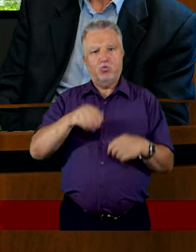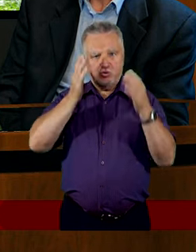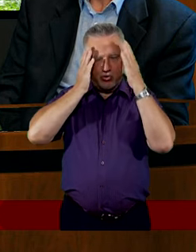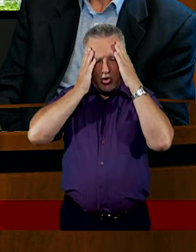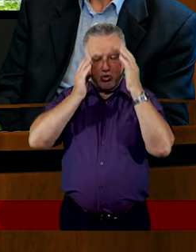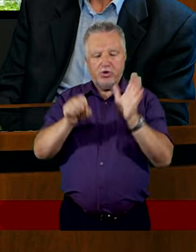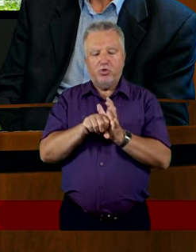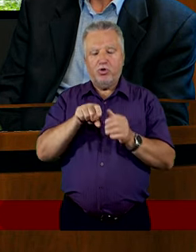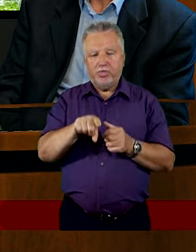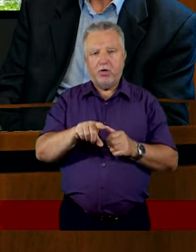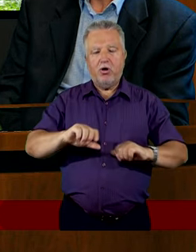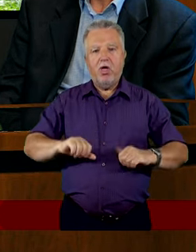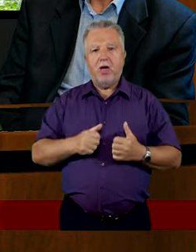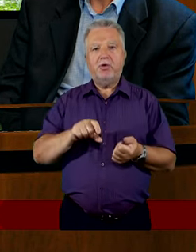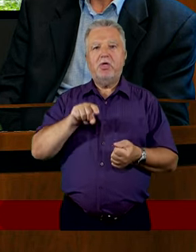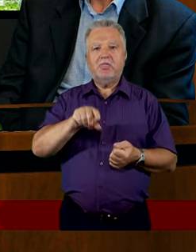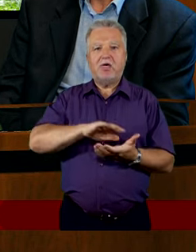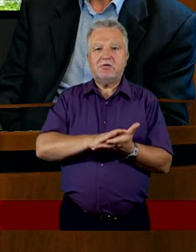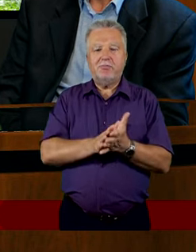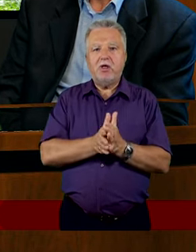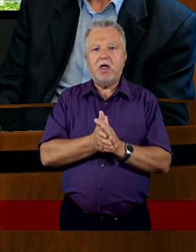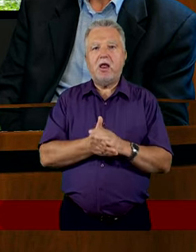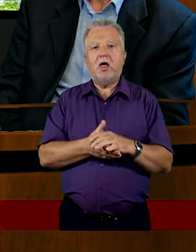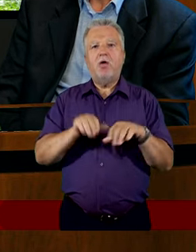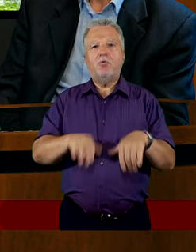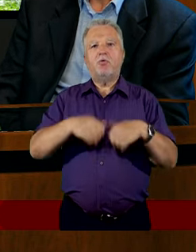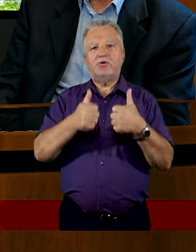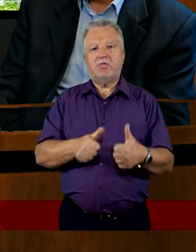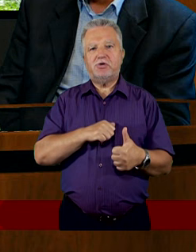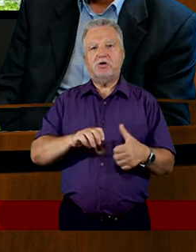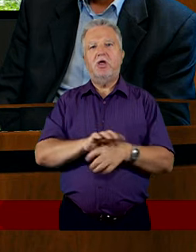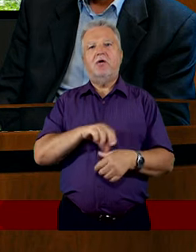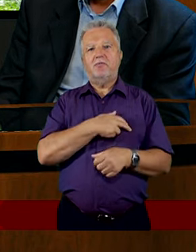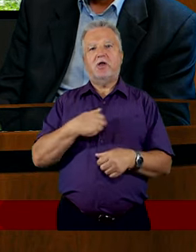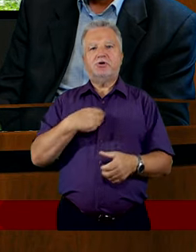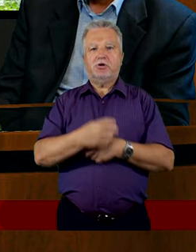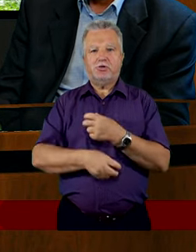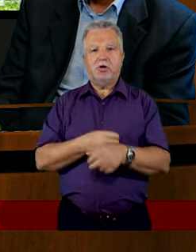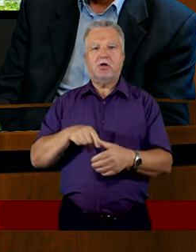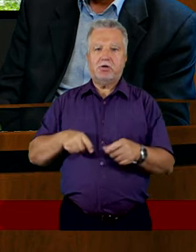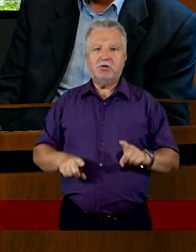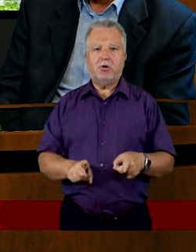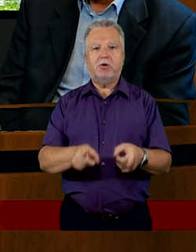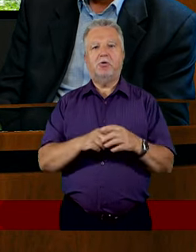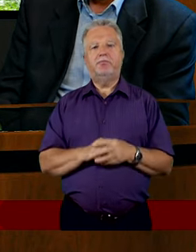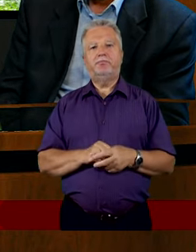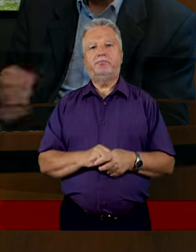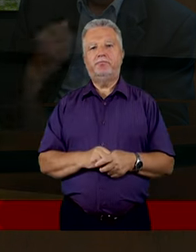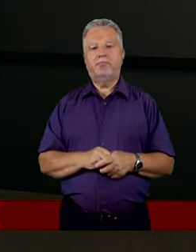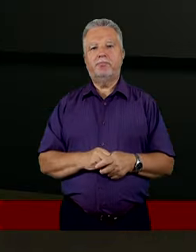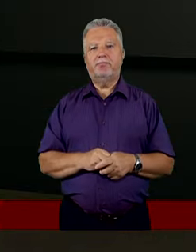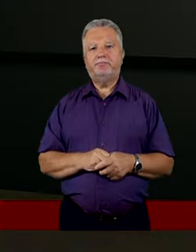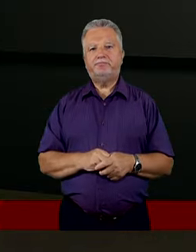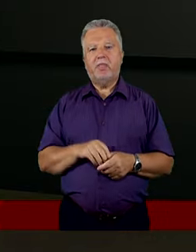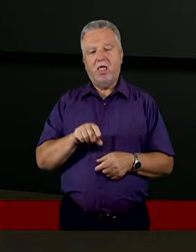do tego, aby ta zmiana uwidoczniła się w naszych czynach. czyli dla drugiego człowieka. Tak.